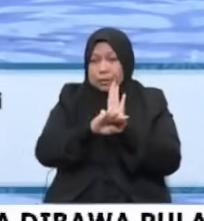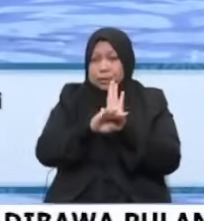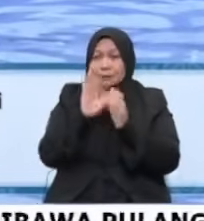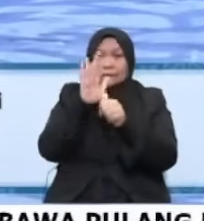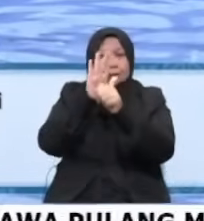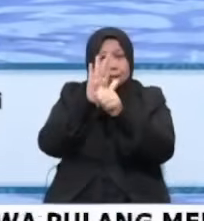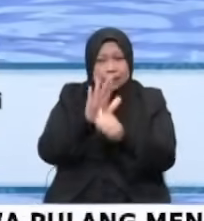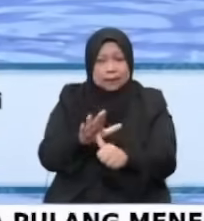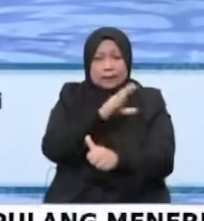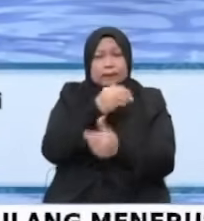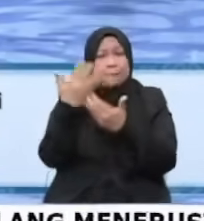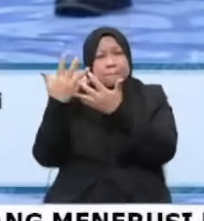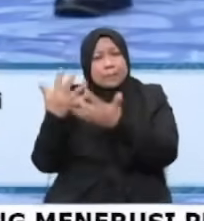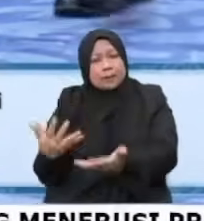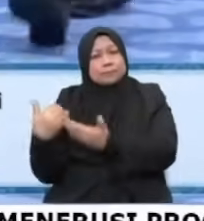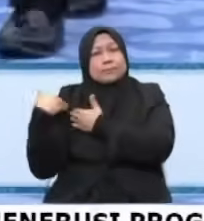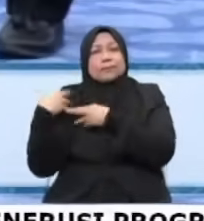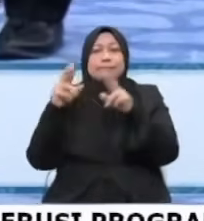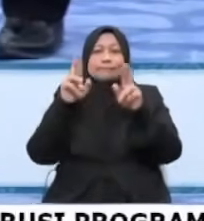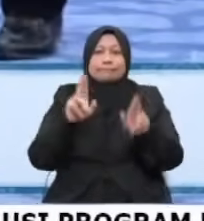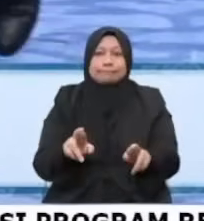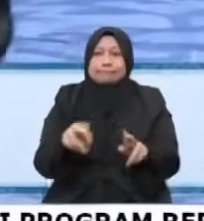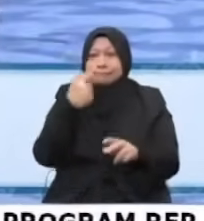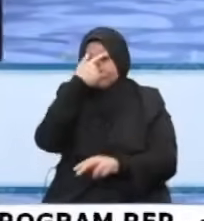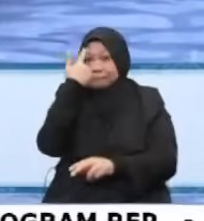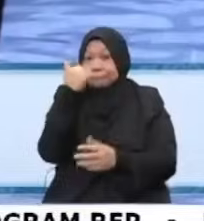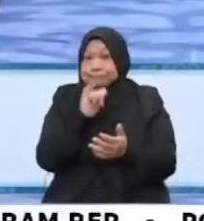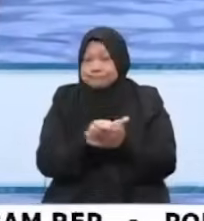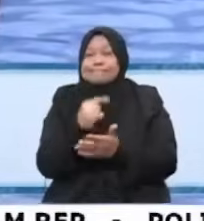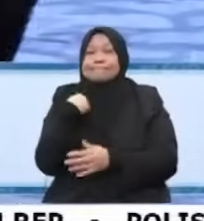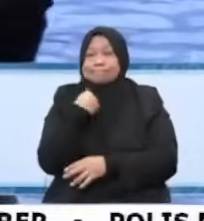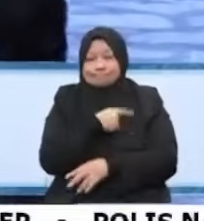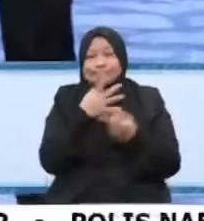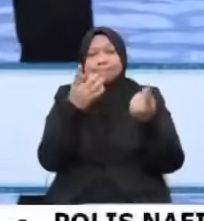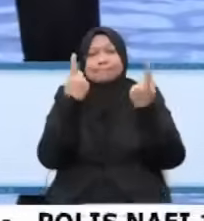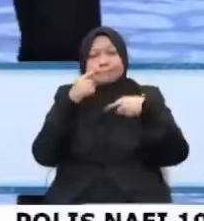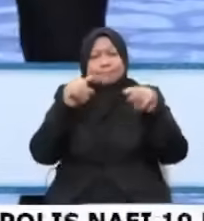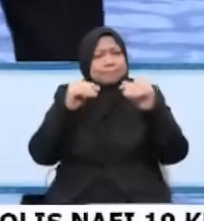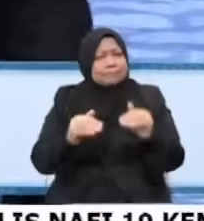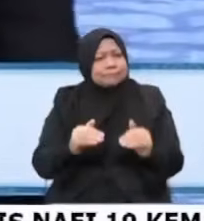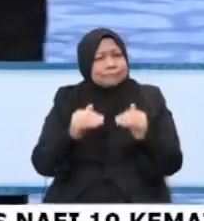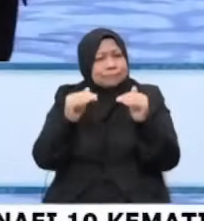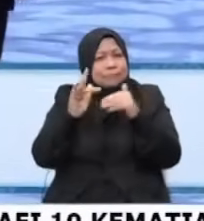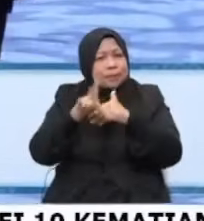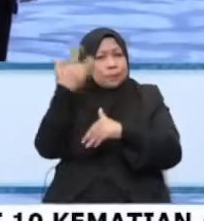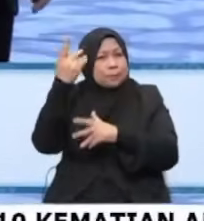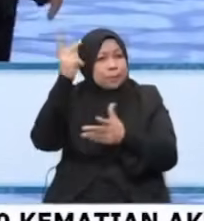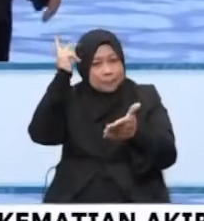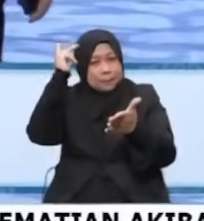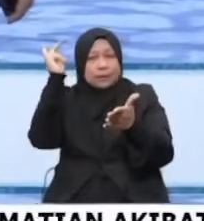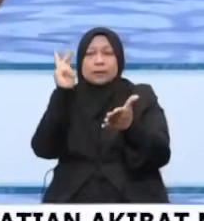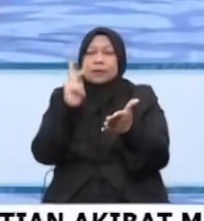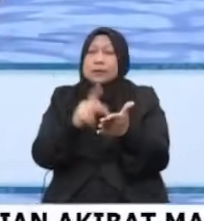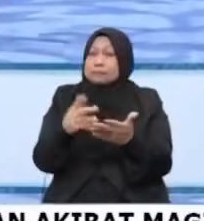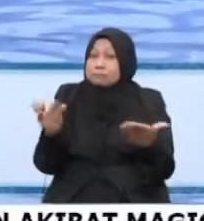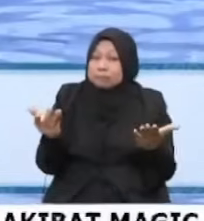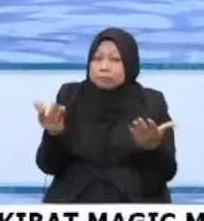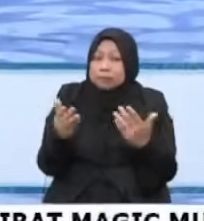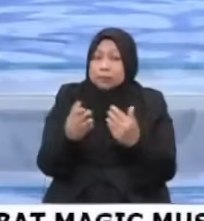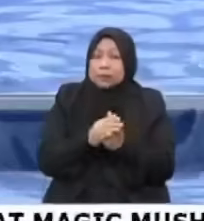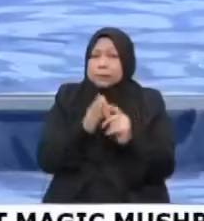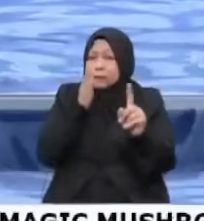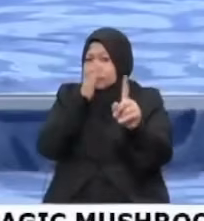tekanan dan beban kepada rakyat sebab itu kita berjaya perpikan awal memperkenalkan e